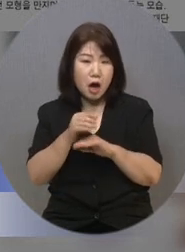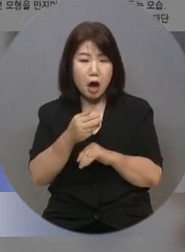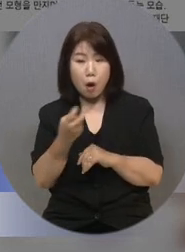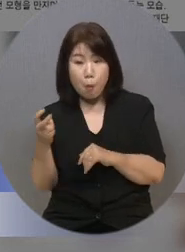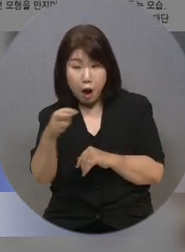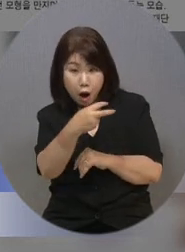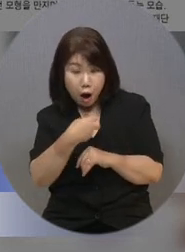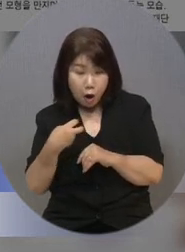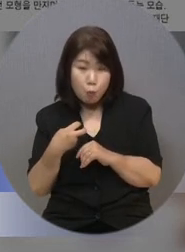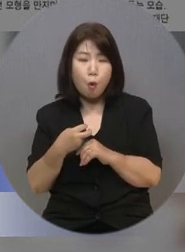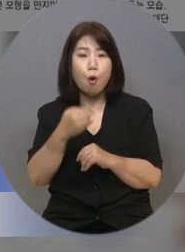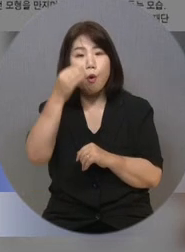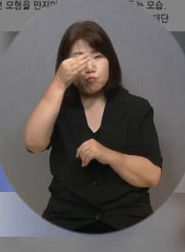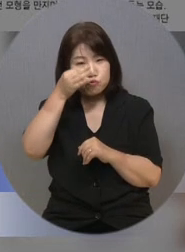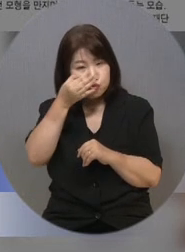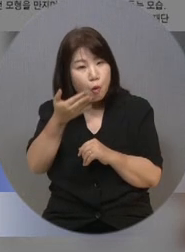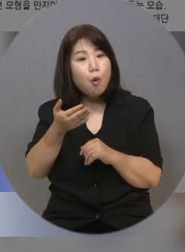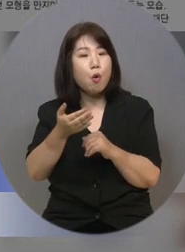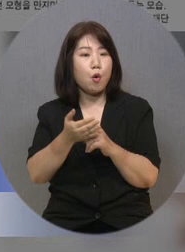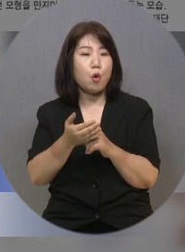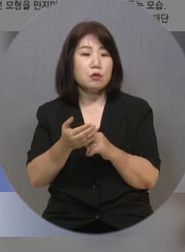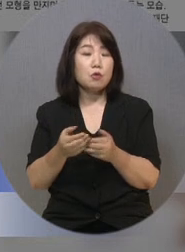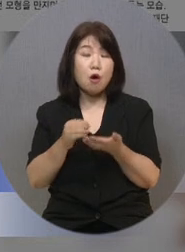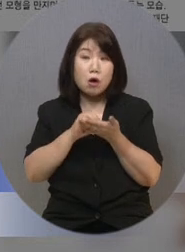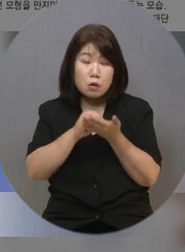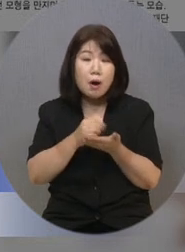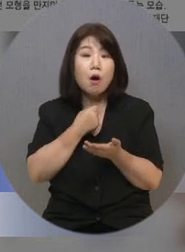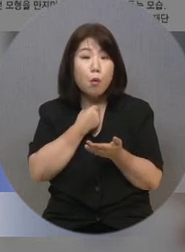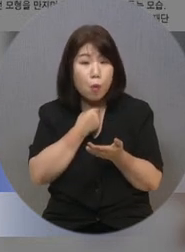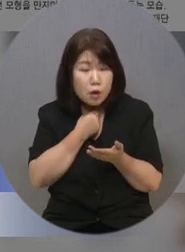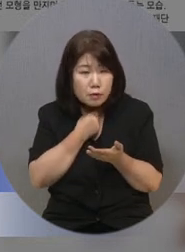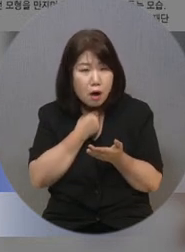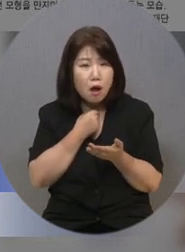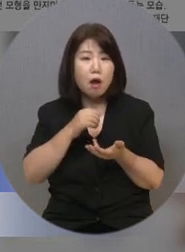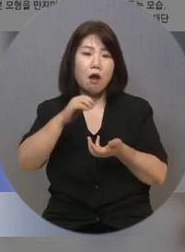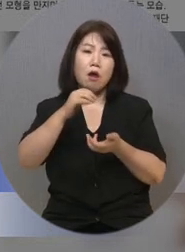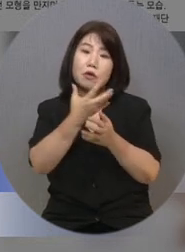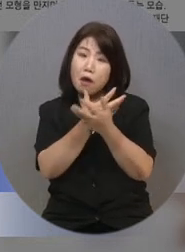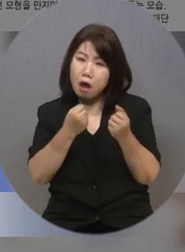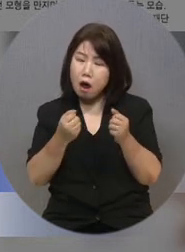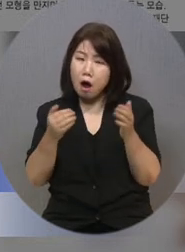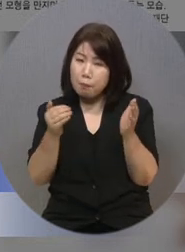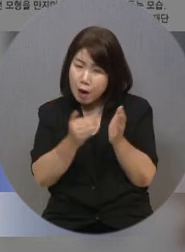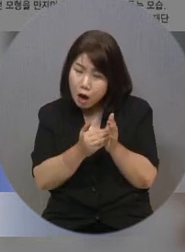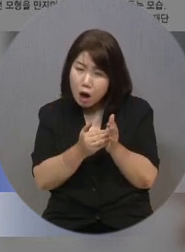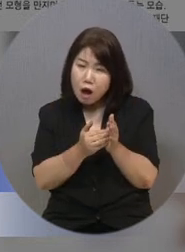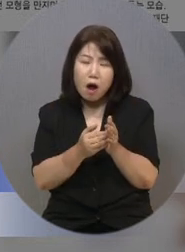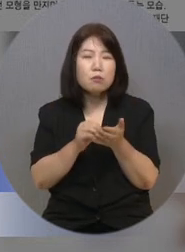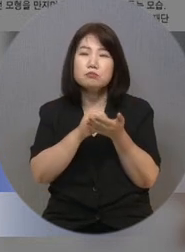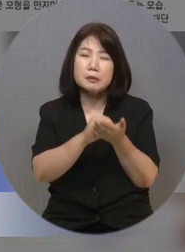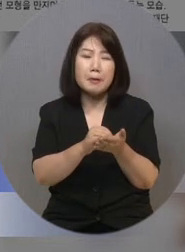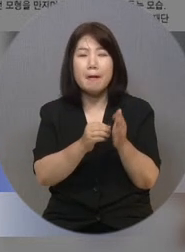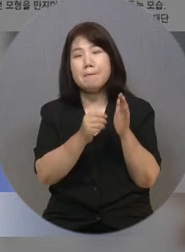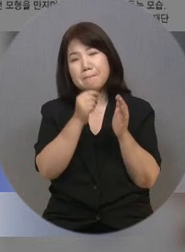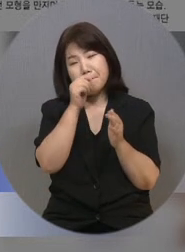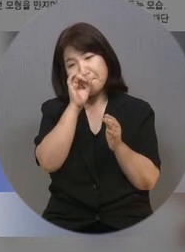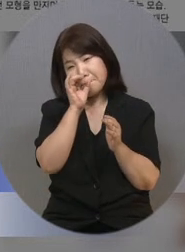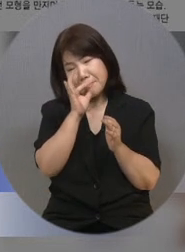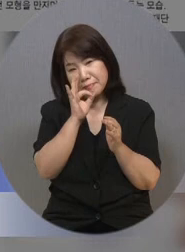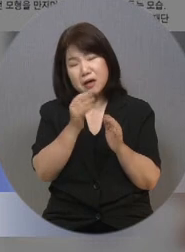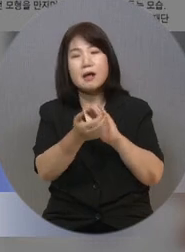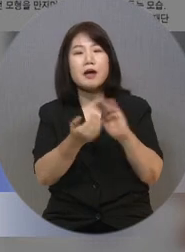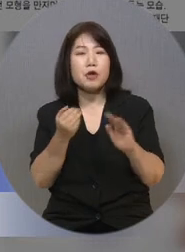무료로 지원되며 다만 희망일에 차량의 모두 예약된 경우 지원이 불가능할 수 있어 사전